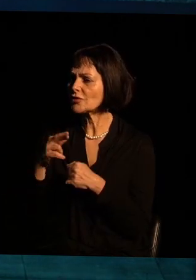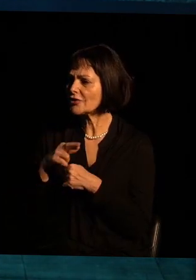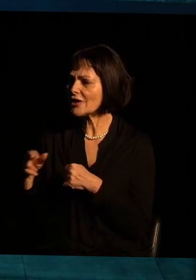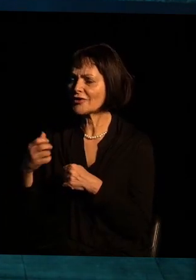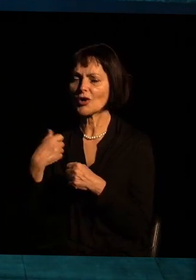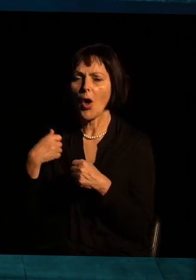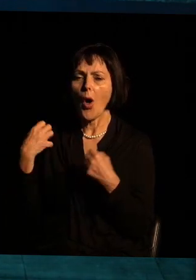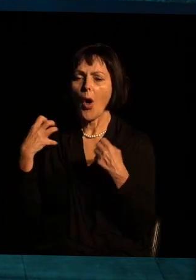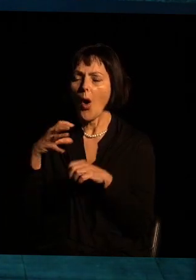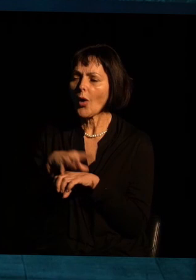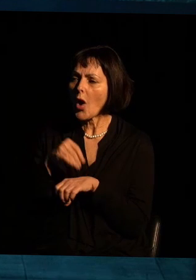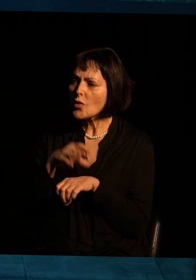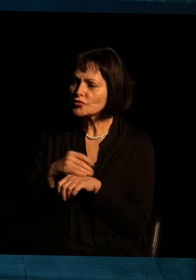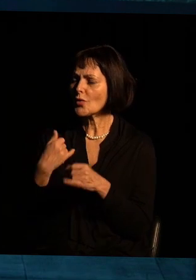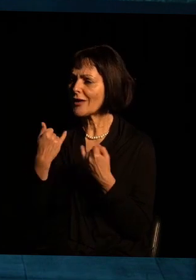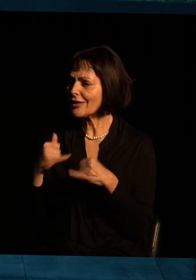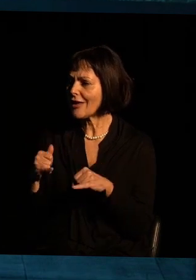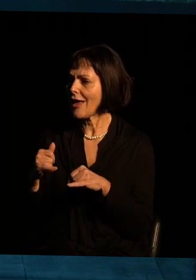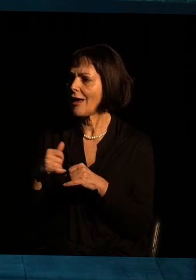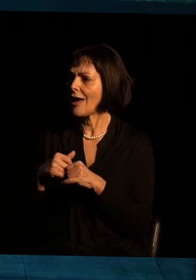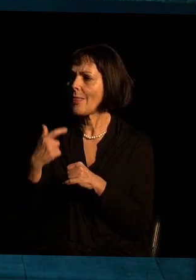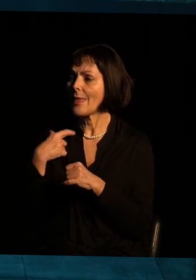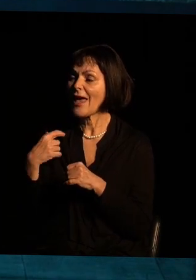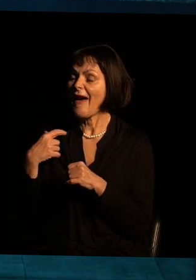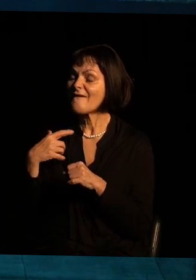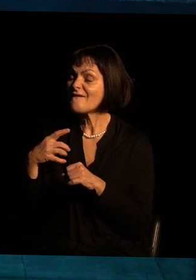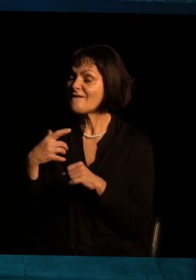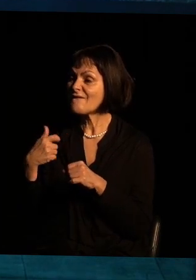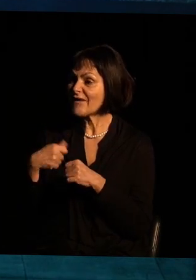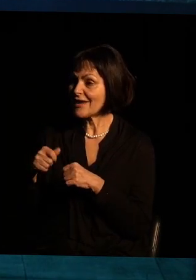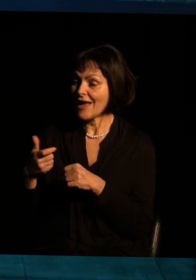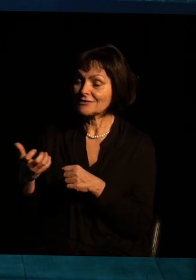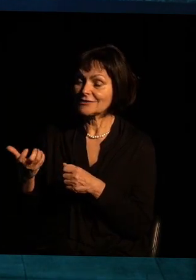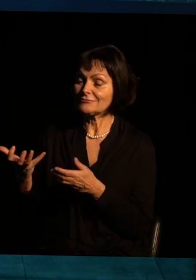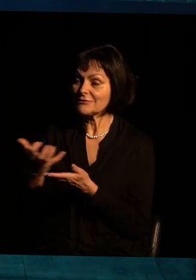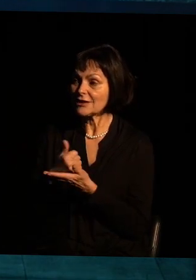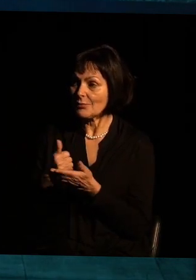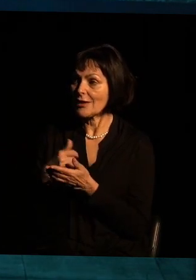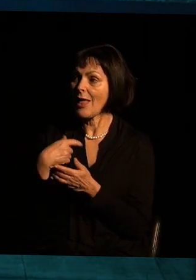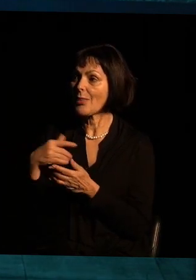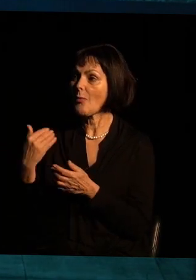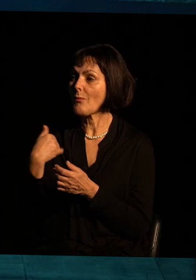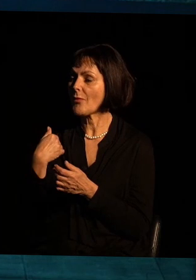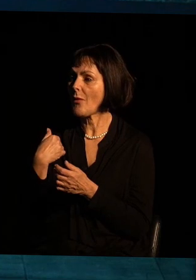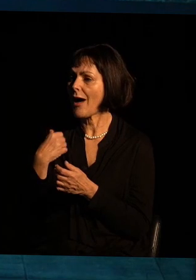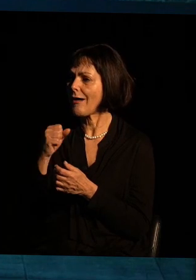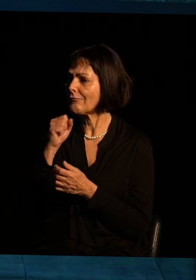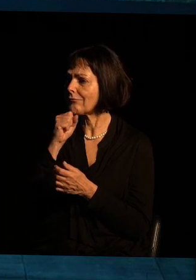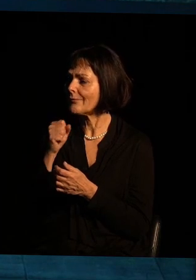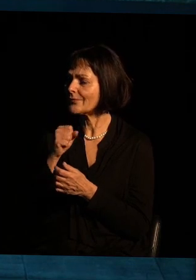jakieś kożuszki, jakieś coś, no i powiedzmy ten wyjazd się zwracał, natomiast no to była